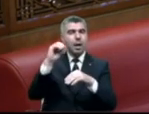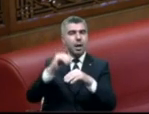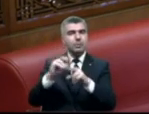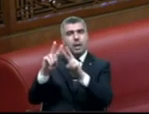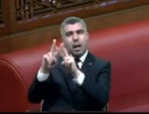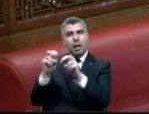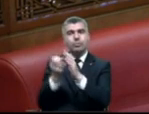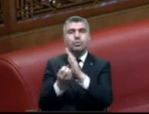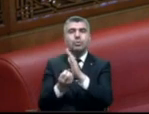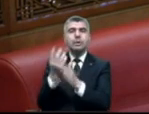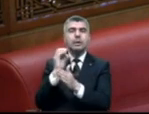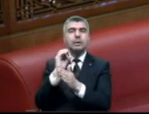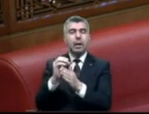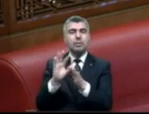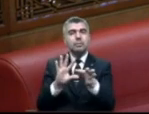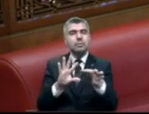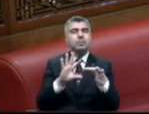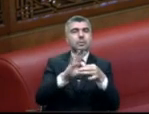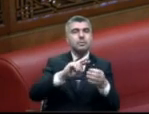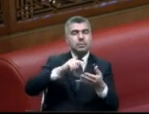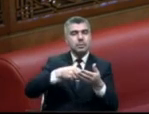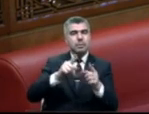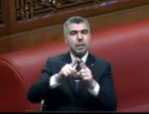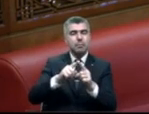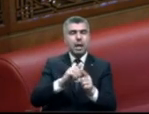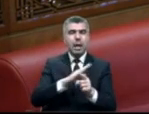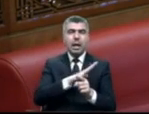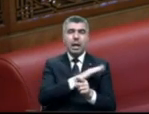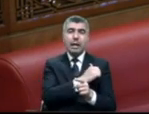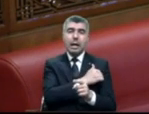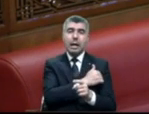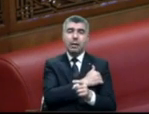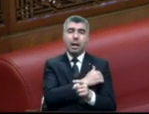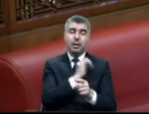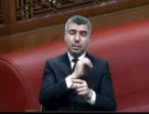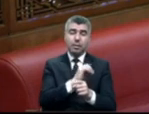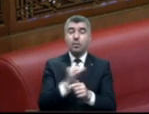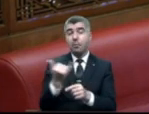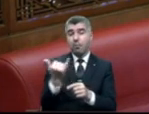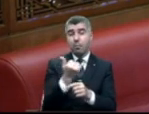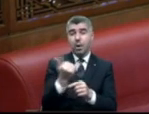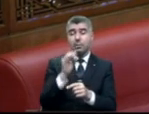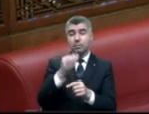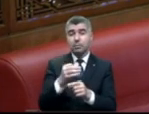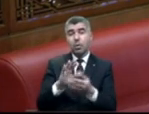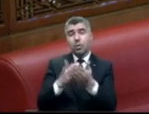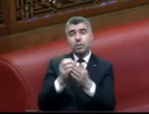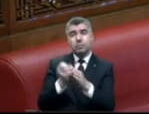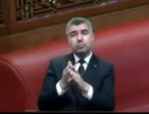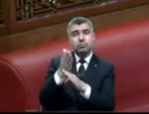عمل جديدة من خلال توطيد الشراكة مع السفارة الكندية بالمغرب، نظرا للحاجيات المهمة من الكفاءات